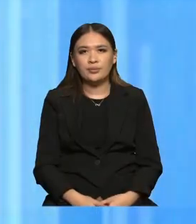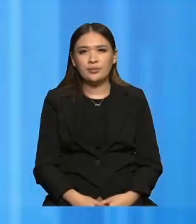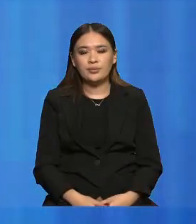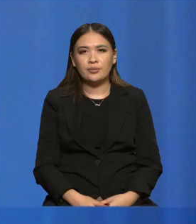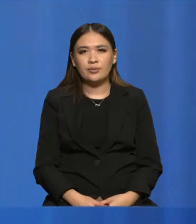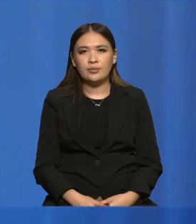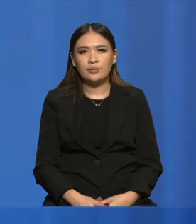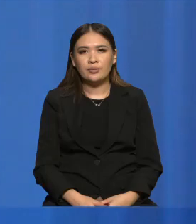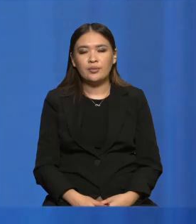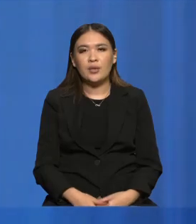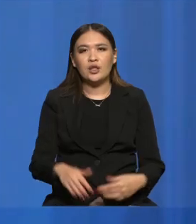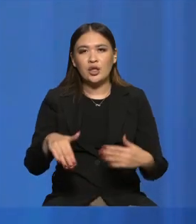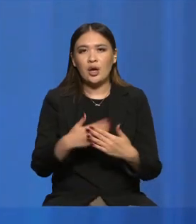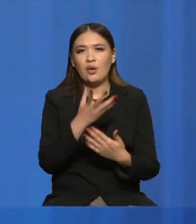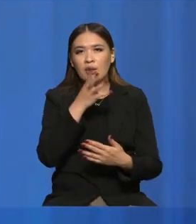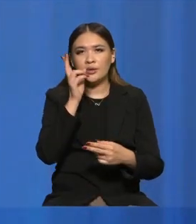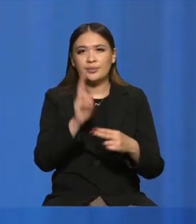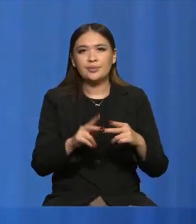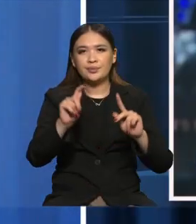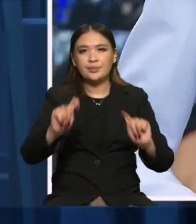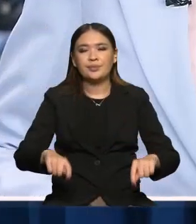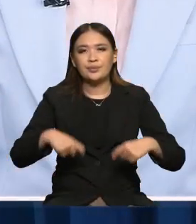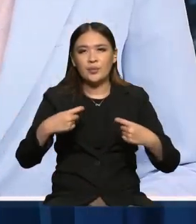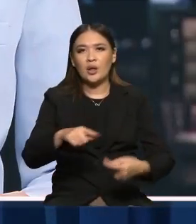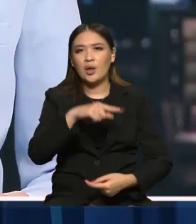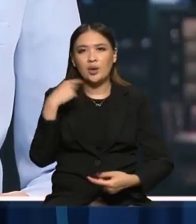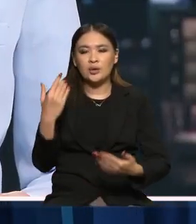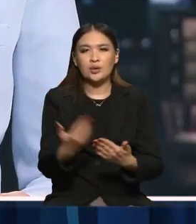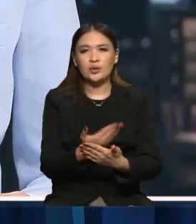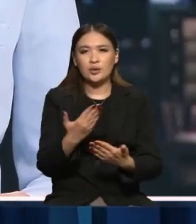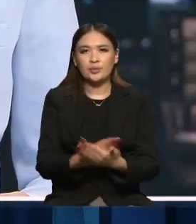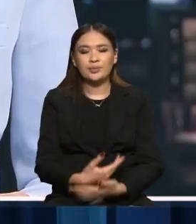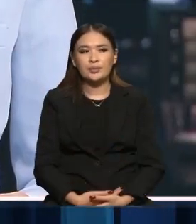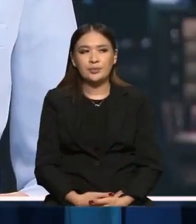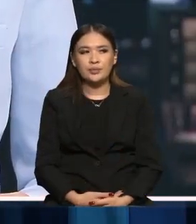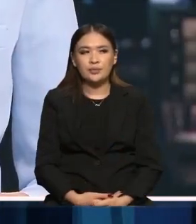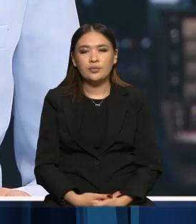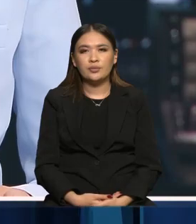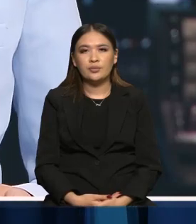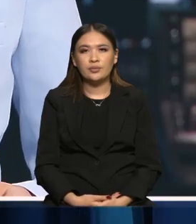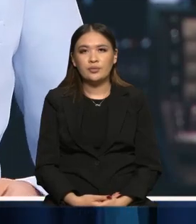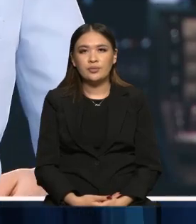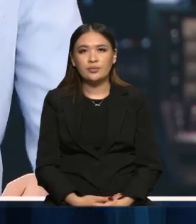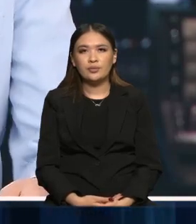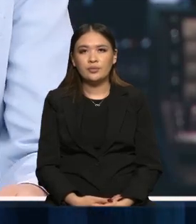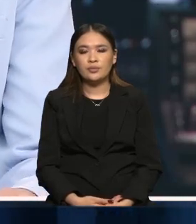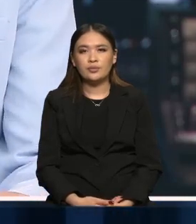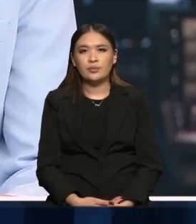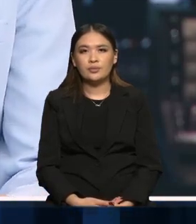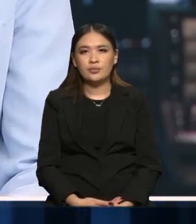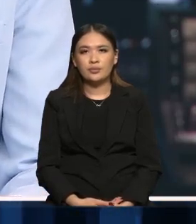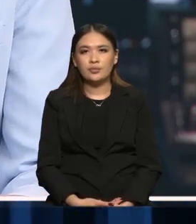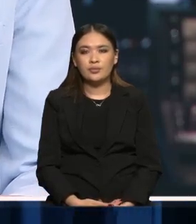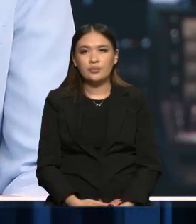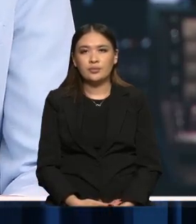Қымбатты көрермен, жаңа уақыт осымен тәмәм. Әрі қарай кезек орыс тіліндегі жаңалықтарда студияда әріптесім Ульяна Әшімова. Ульяна, қайырлы кеш. Қайырлы кеш,